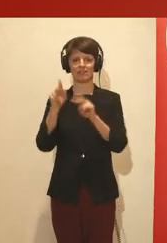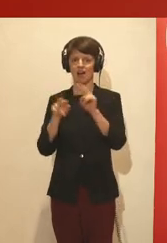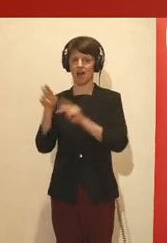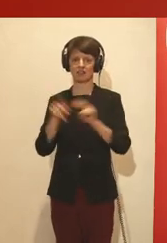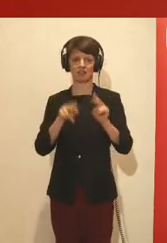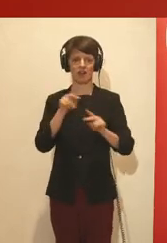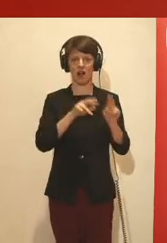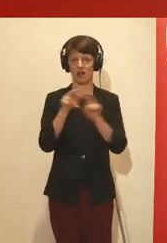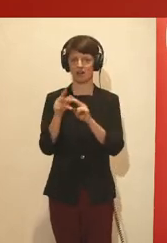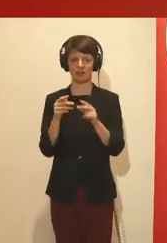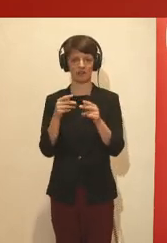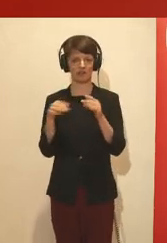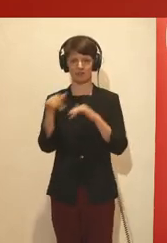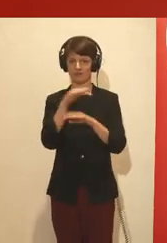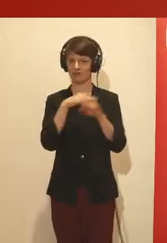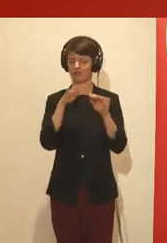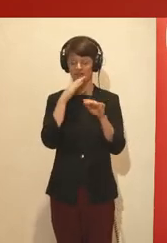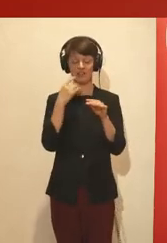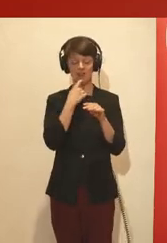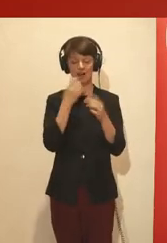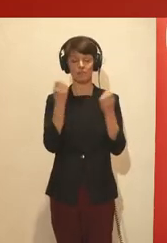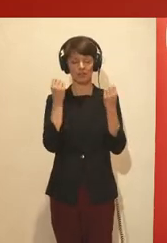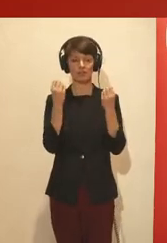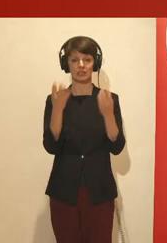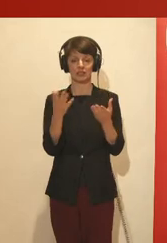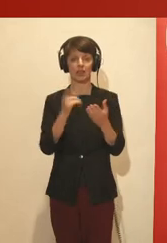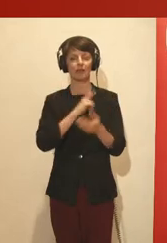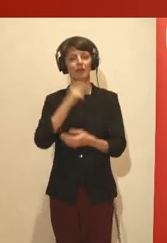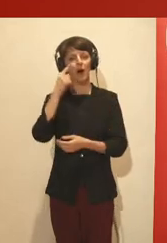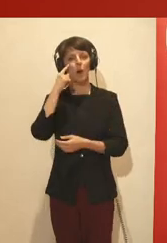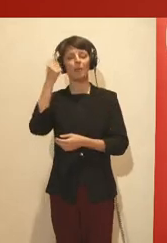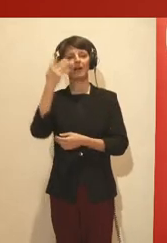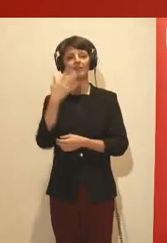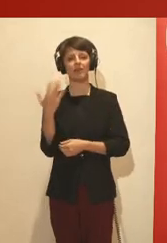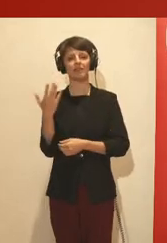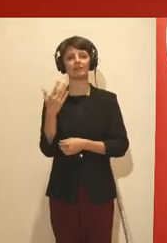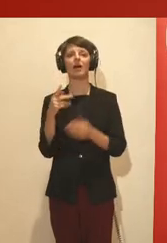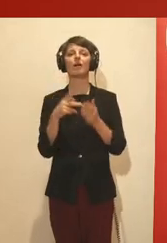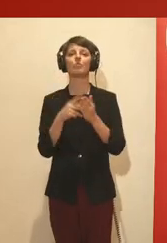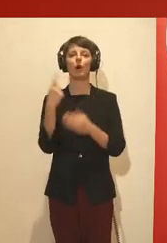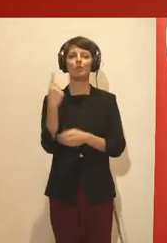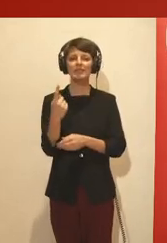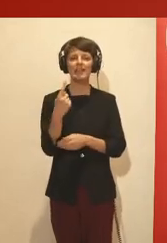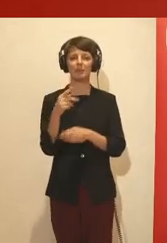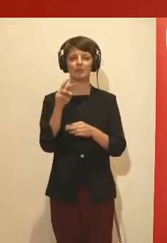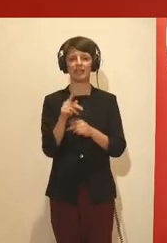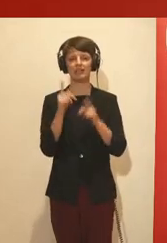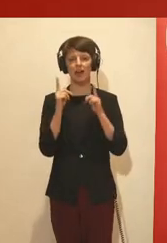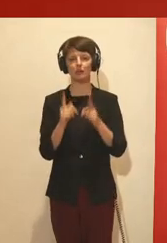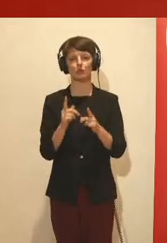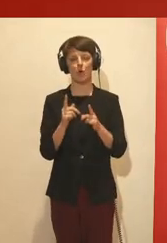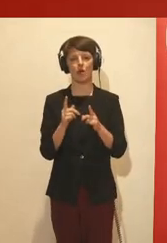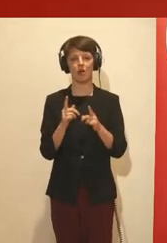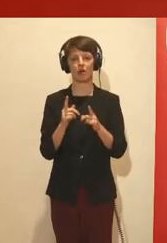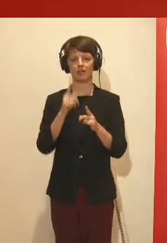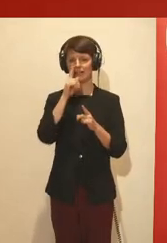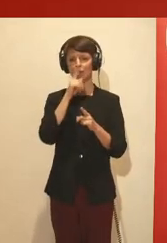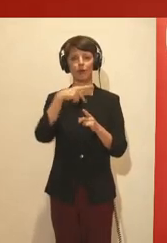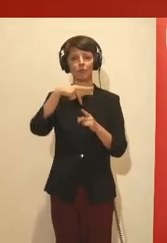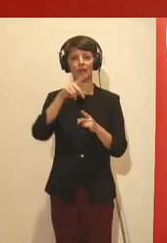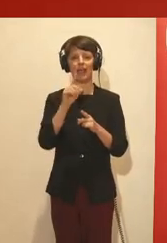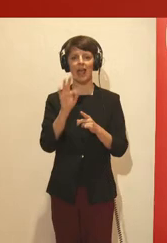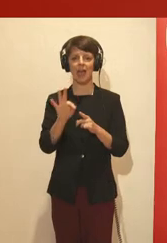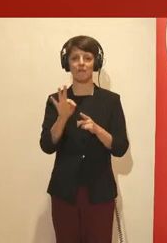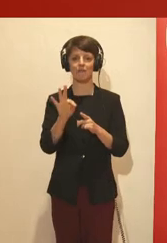volles im digitalen geschieht aber ich habe auch gemeint dass das programm selbst digital sein sollen eben nicht nur eine pdf-version